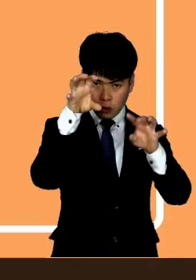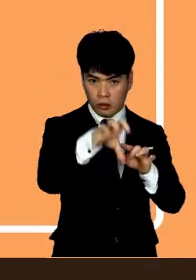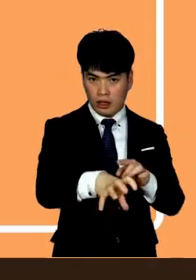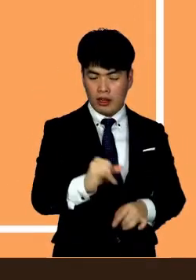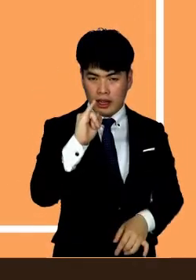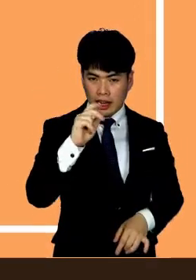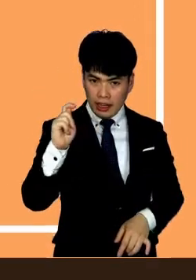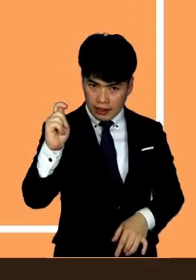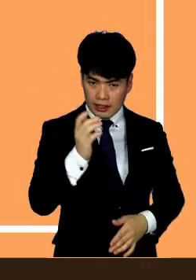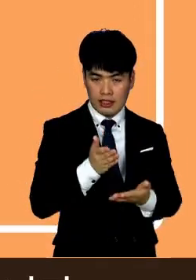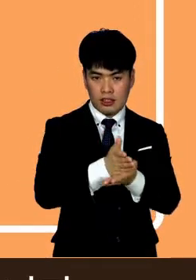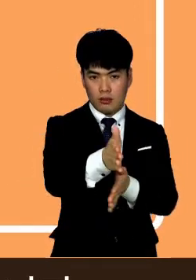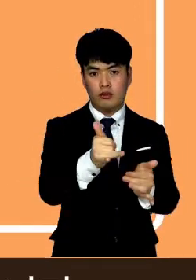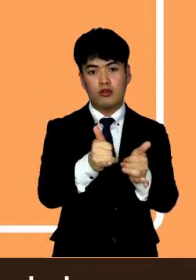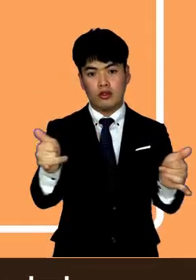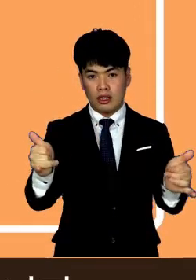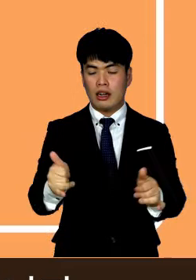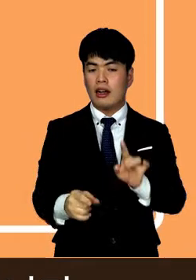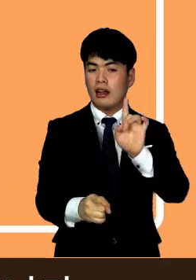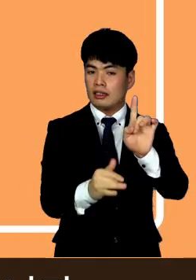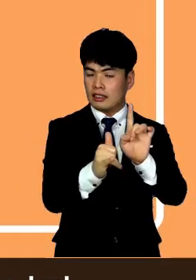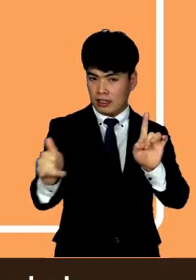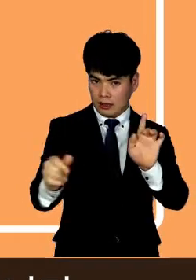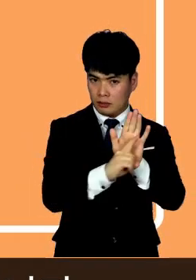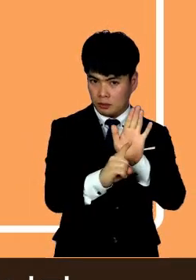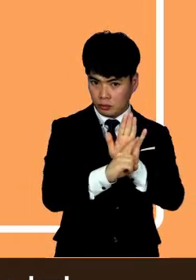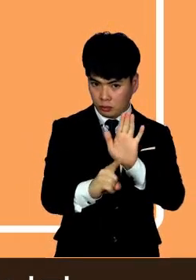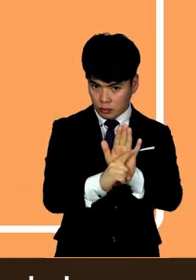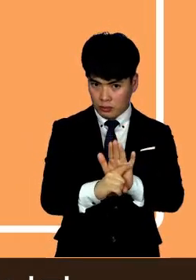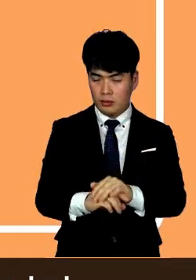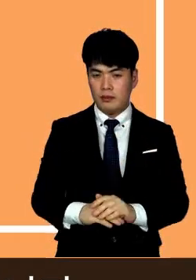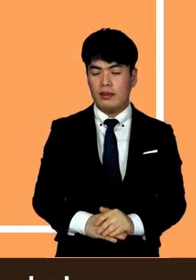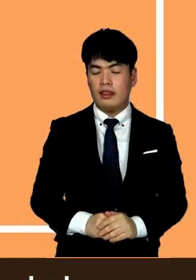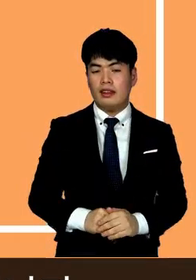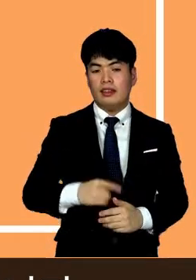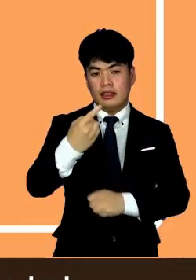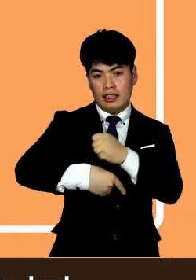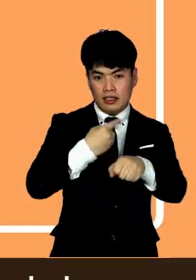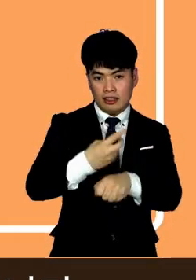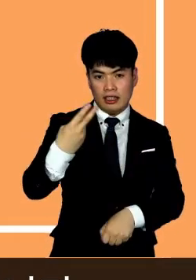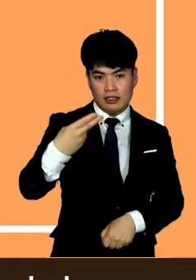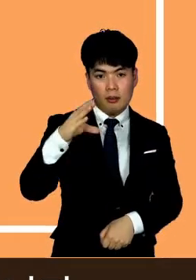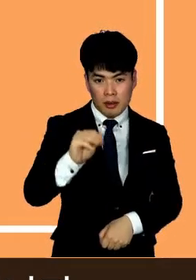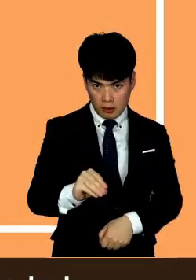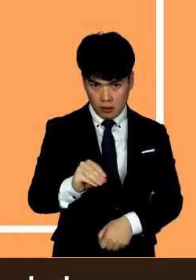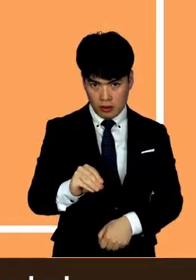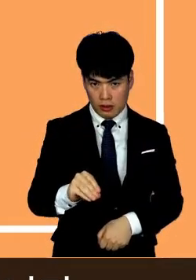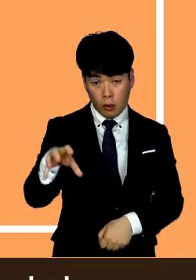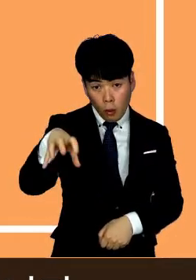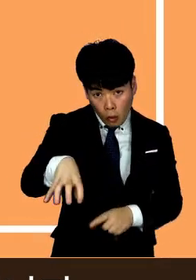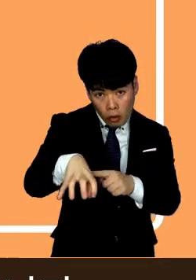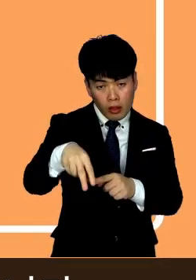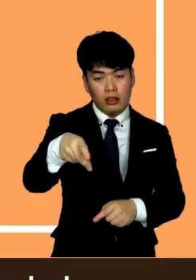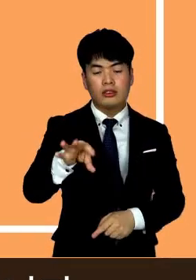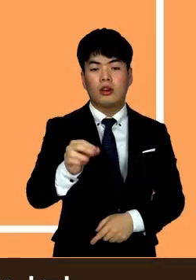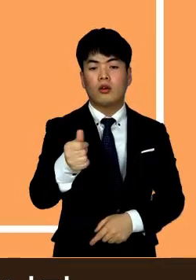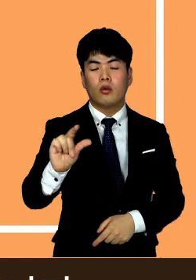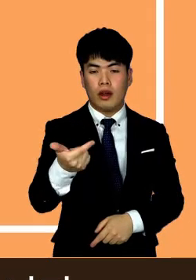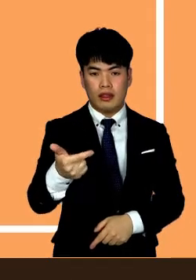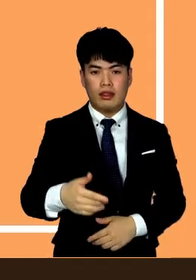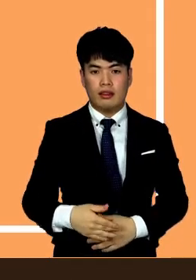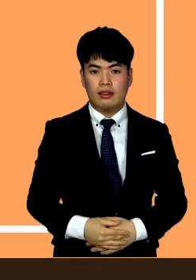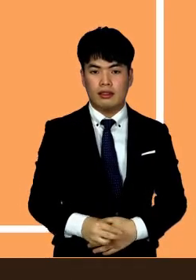전문가 1명을 모집합니다. 임금은 연봉 2,000만원 이상이며 근무지는 천안시 서북구 성환읍 대학로